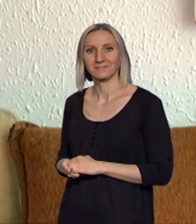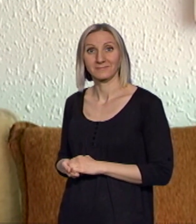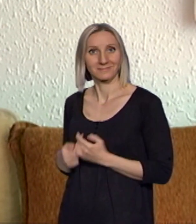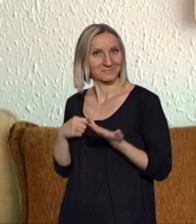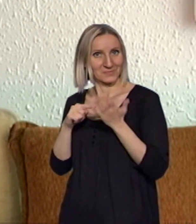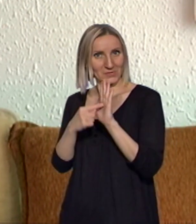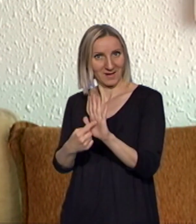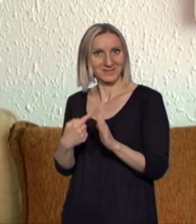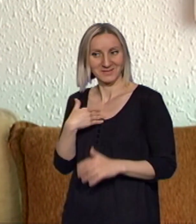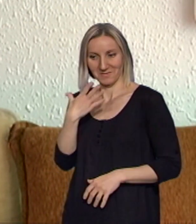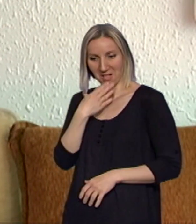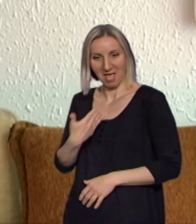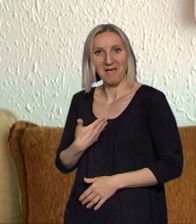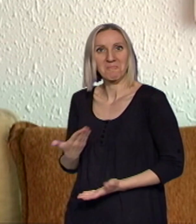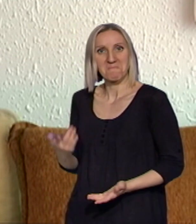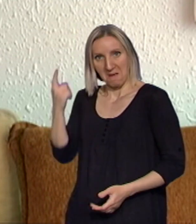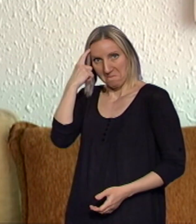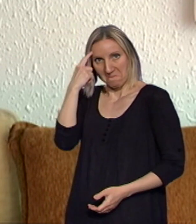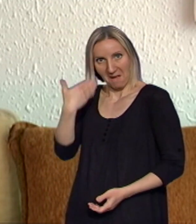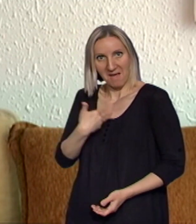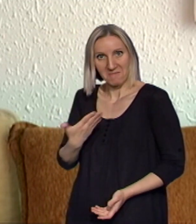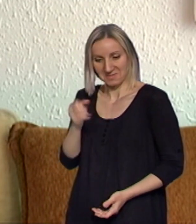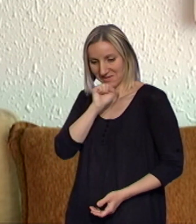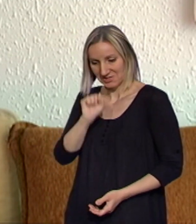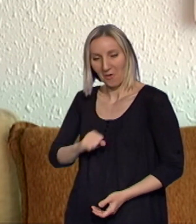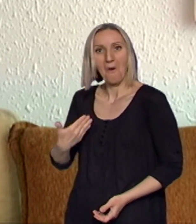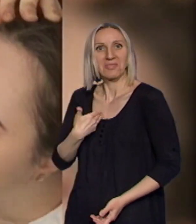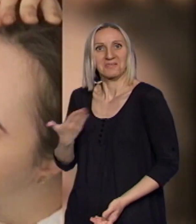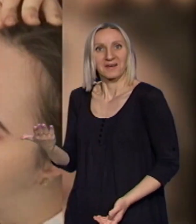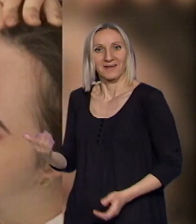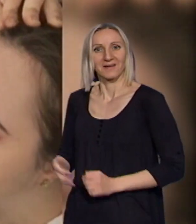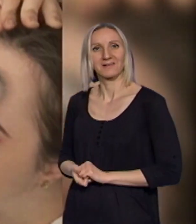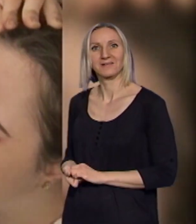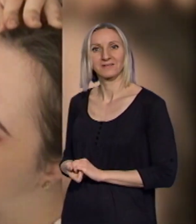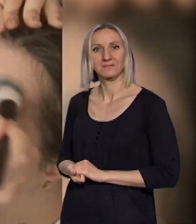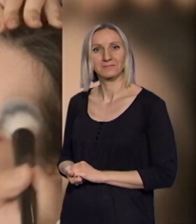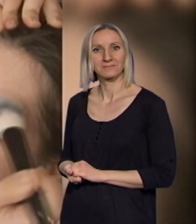lepa, pametna, zgodna.